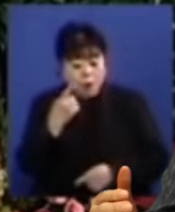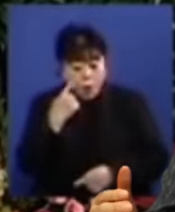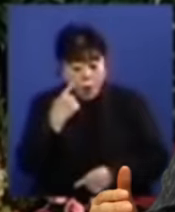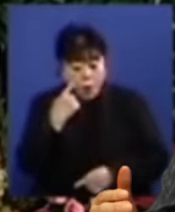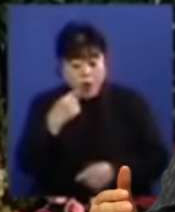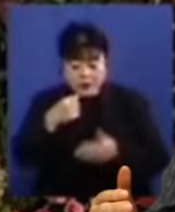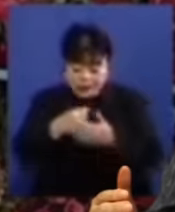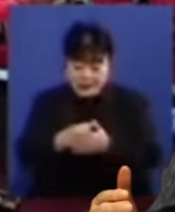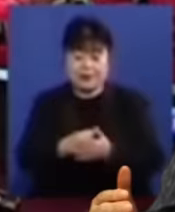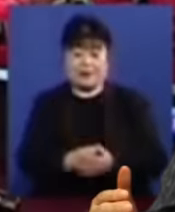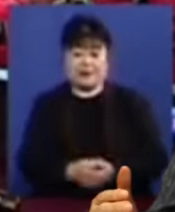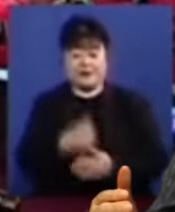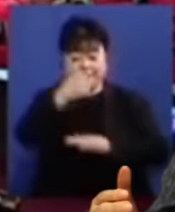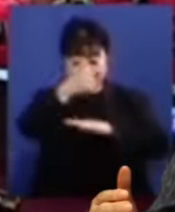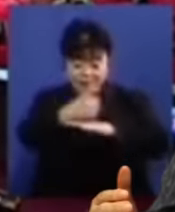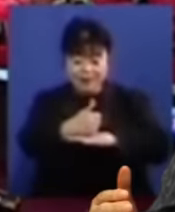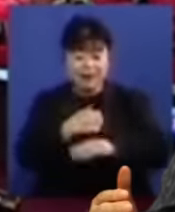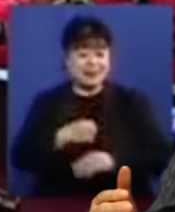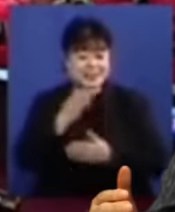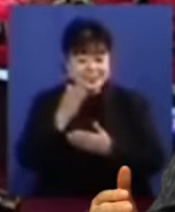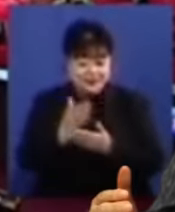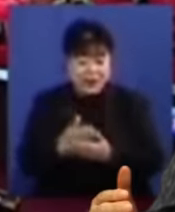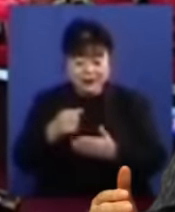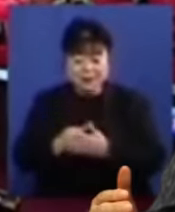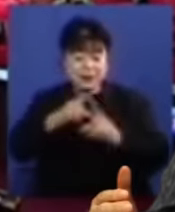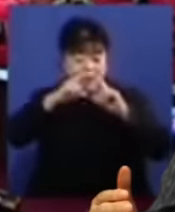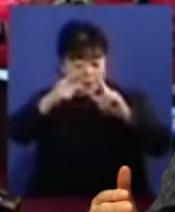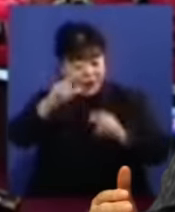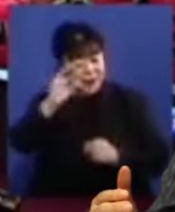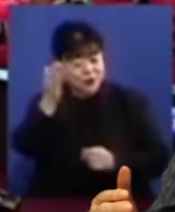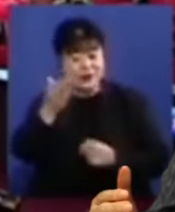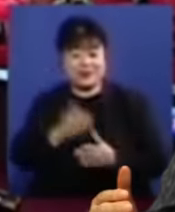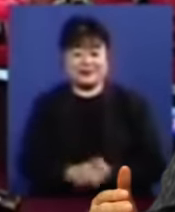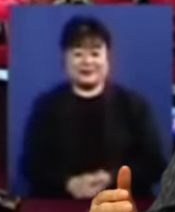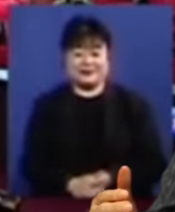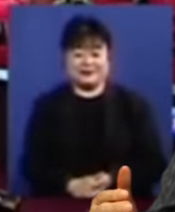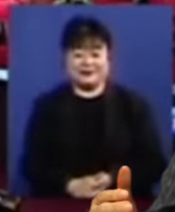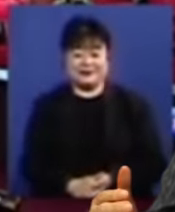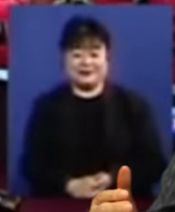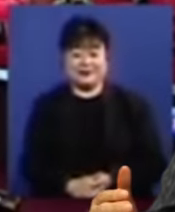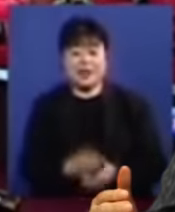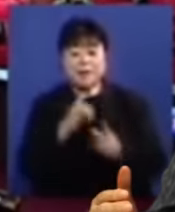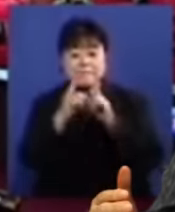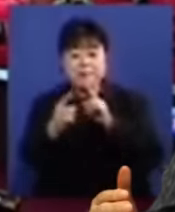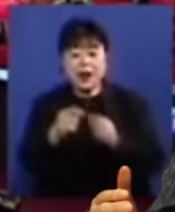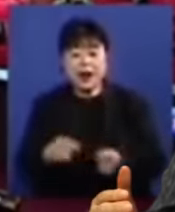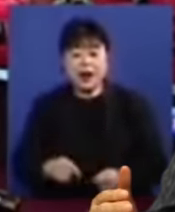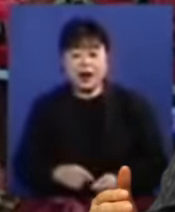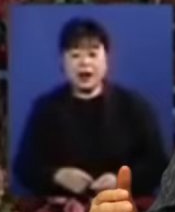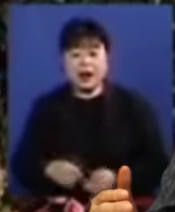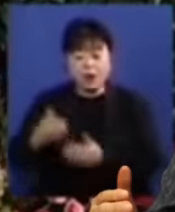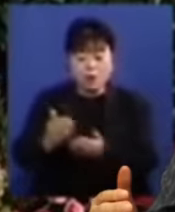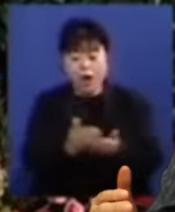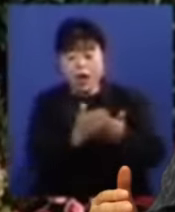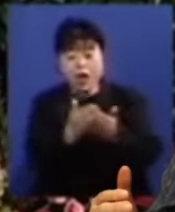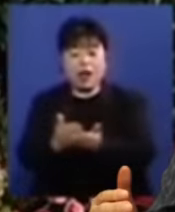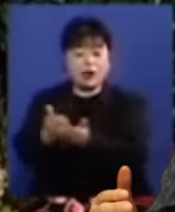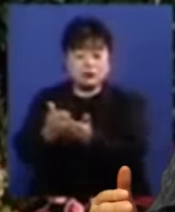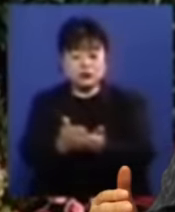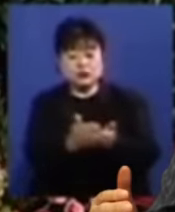생각하면 그 결과를 걱정하지 말고 담대하게 외치라고 말한 것입니다. 말이란 광풍에 밀려가는 커다란